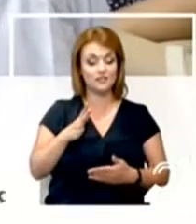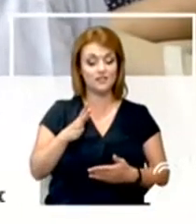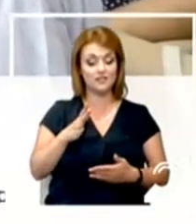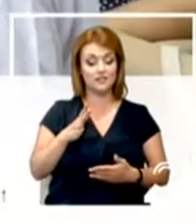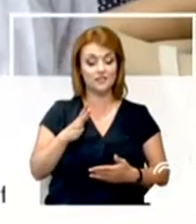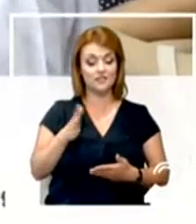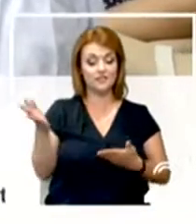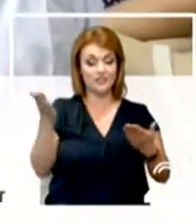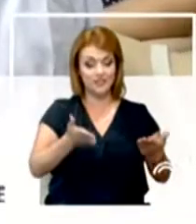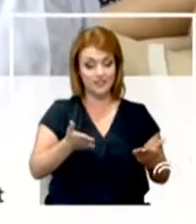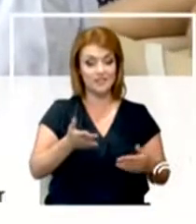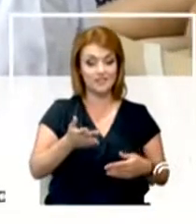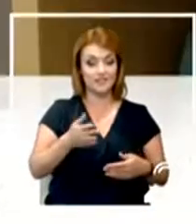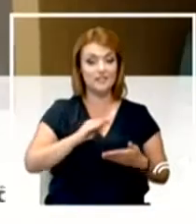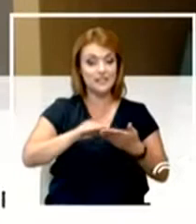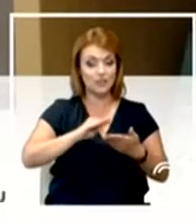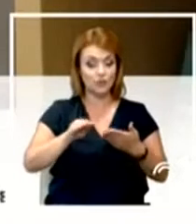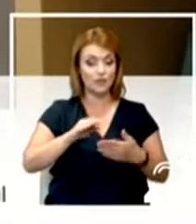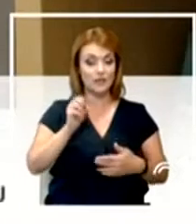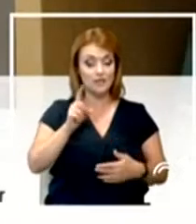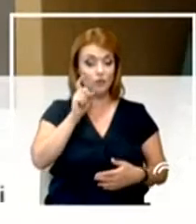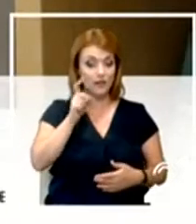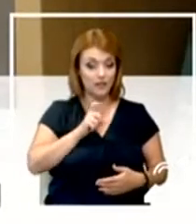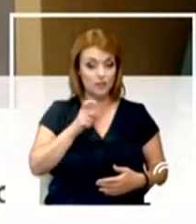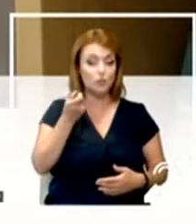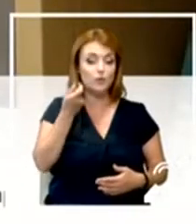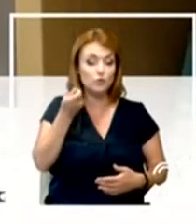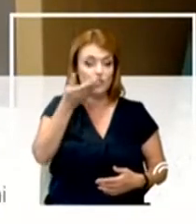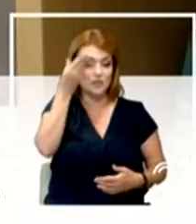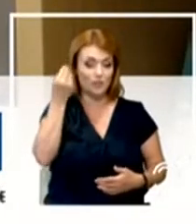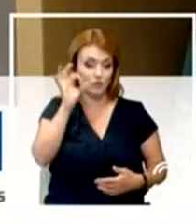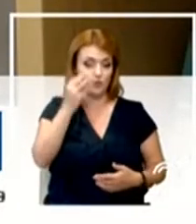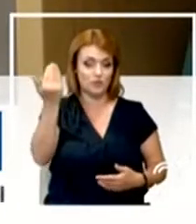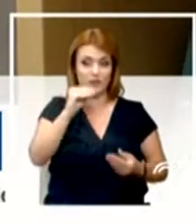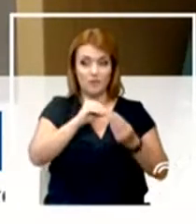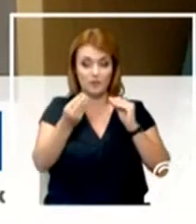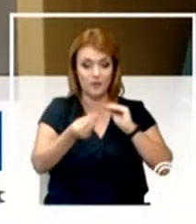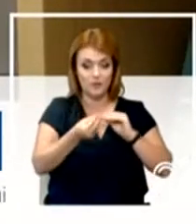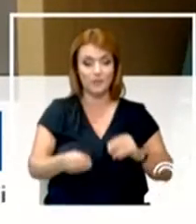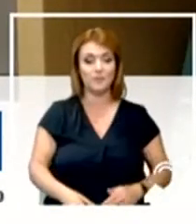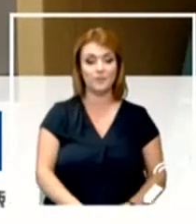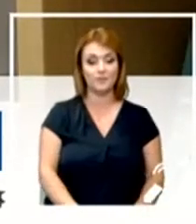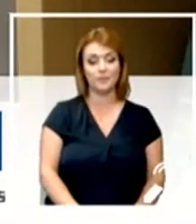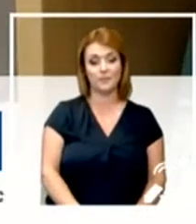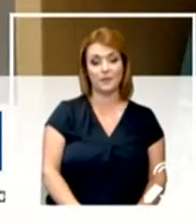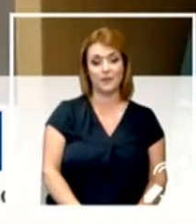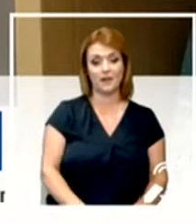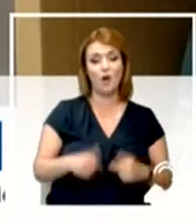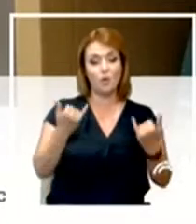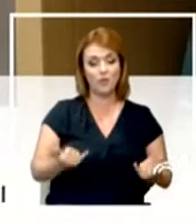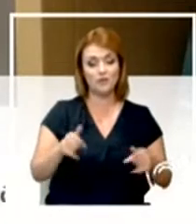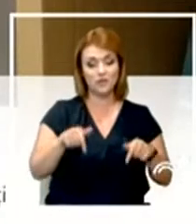de războiul din țara lor. În momentele de față, când avem în țară atâta